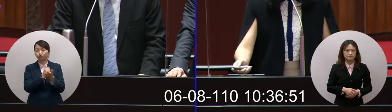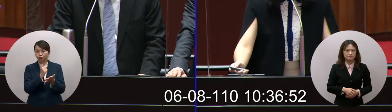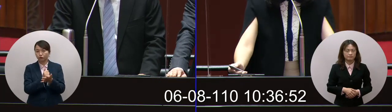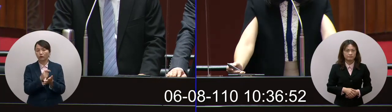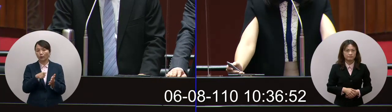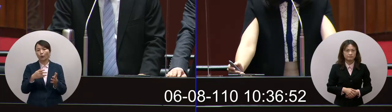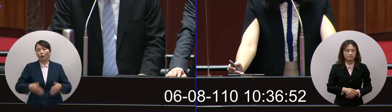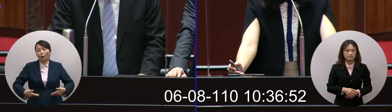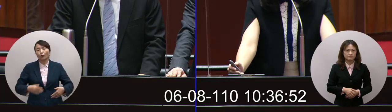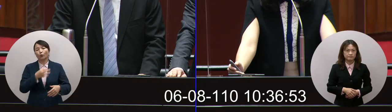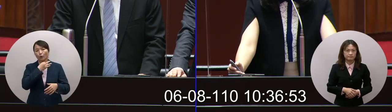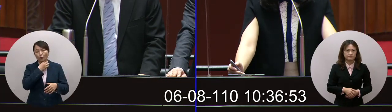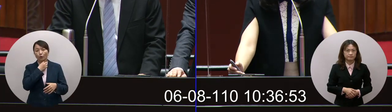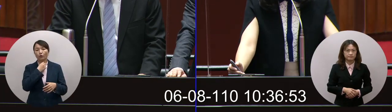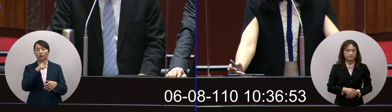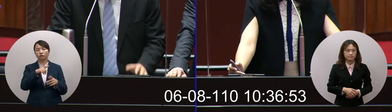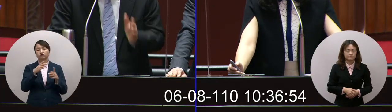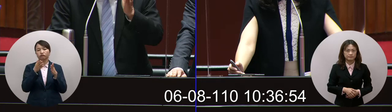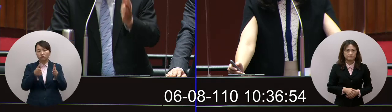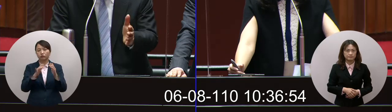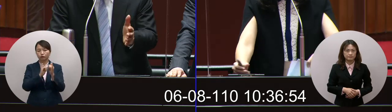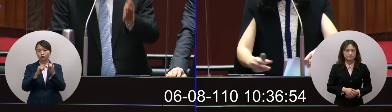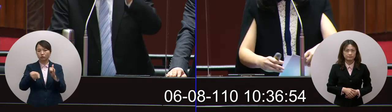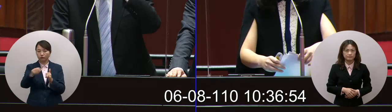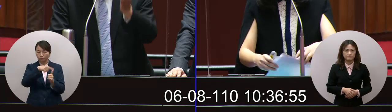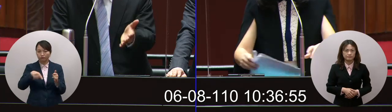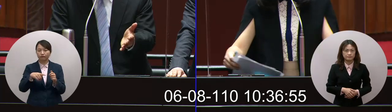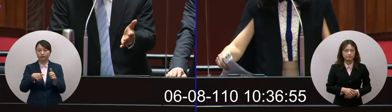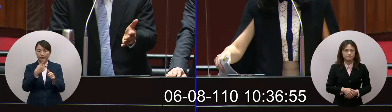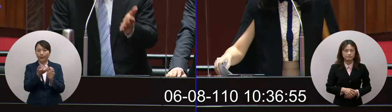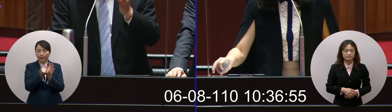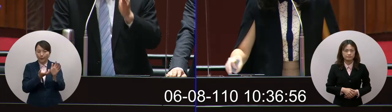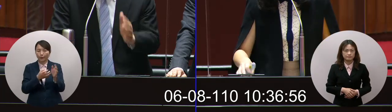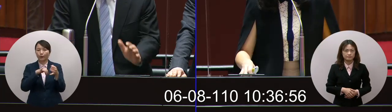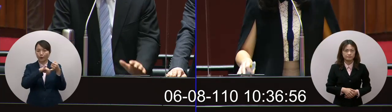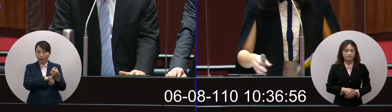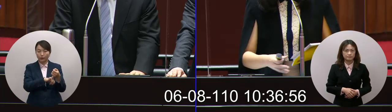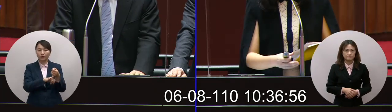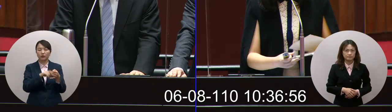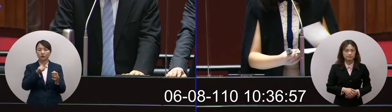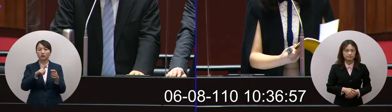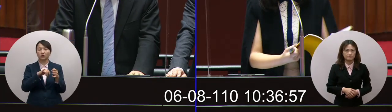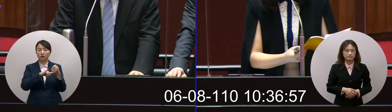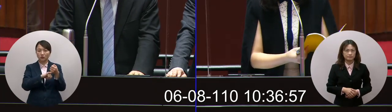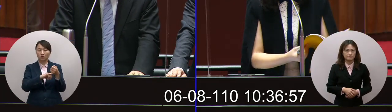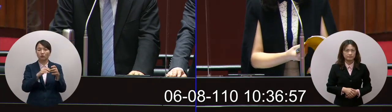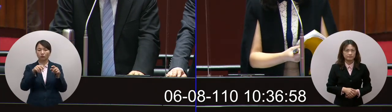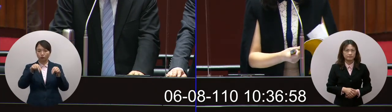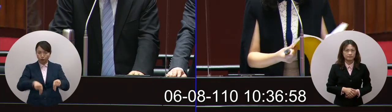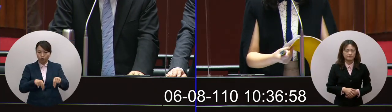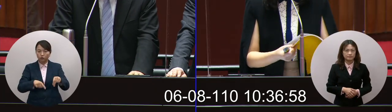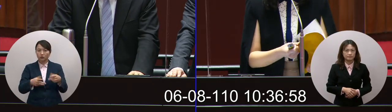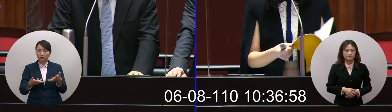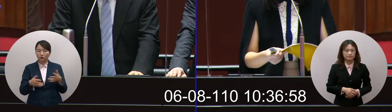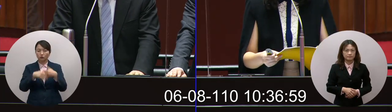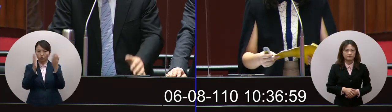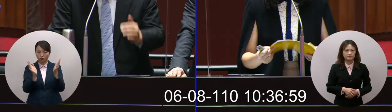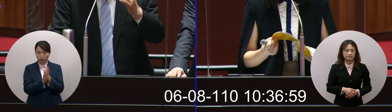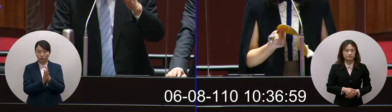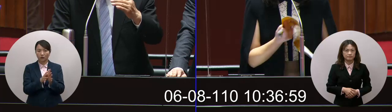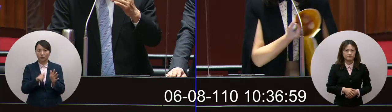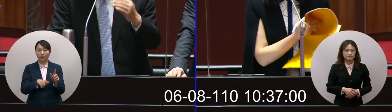我们都会为国人健康来采购，相关的采购契约都依